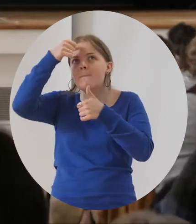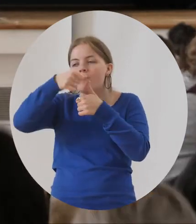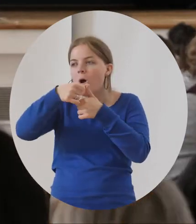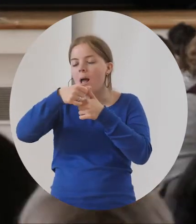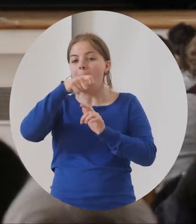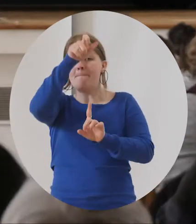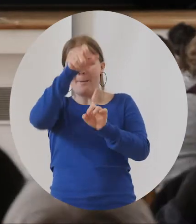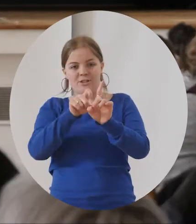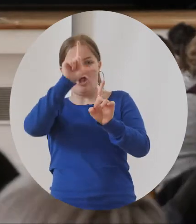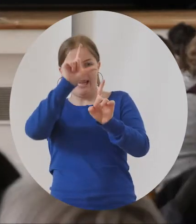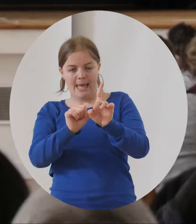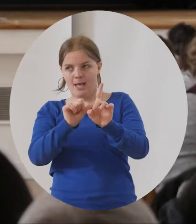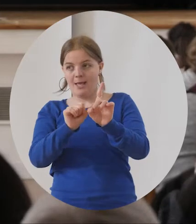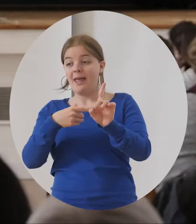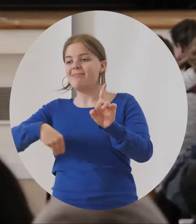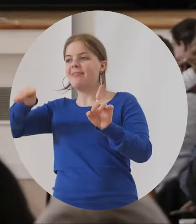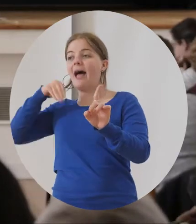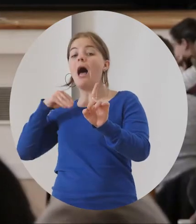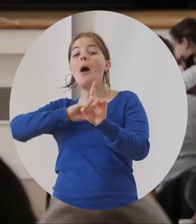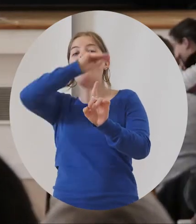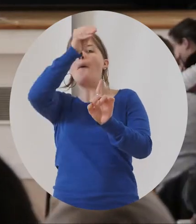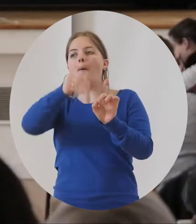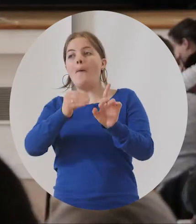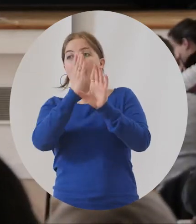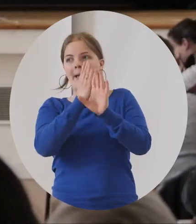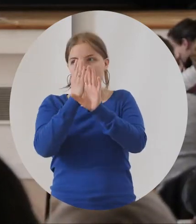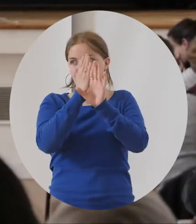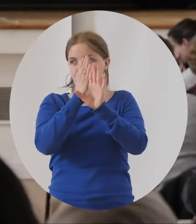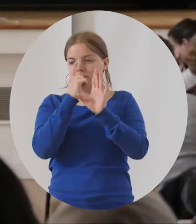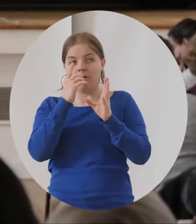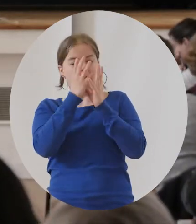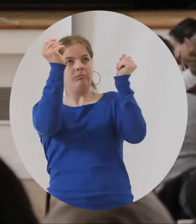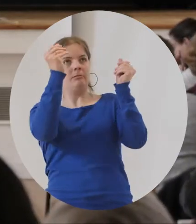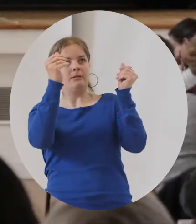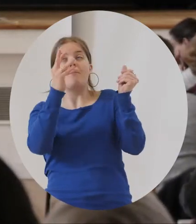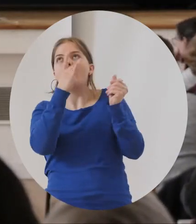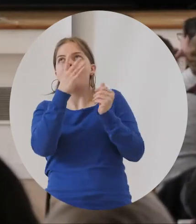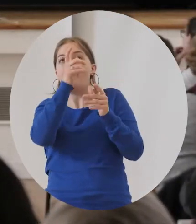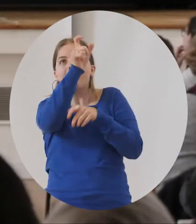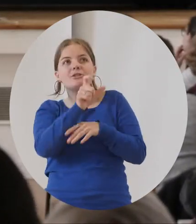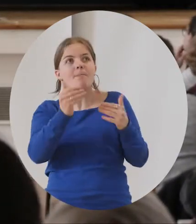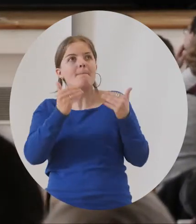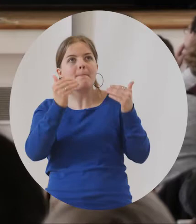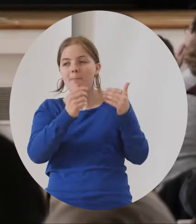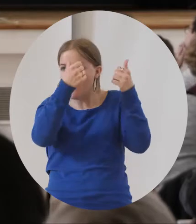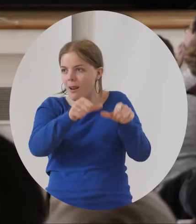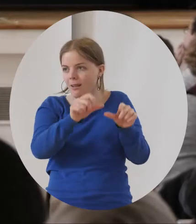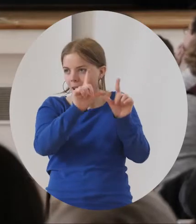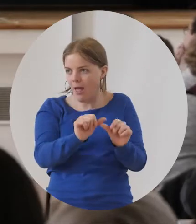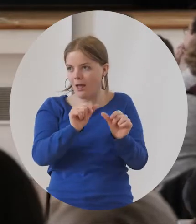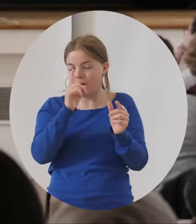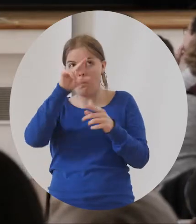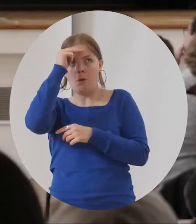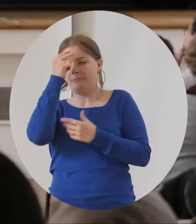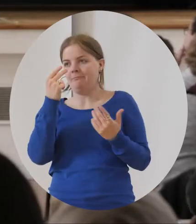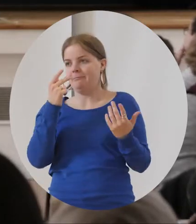mettre en mémoire la présence de l'autre. C'est-à-dire de le mentaliser, quoi. Ça, c'est